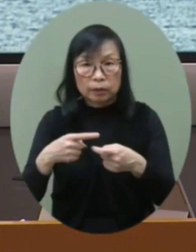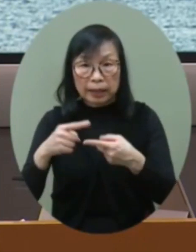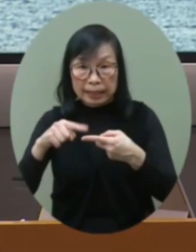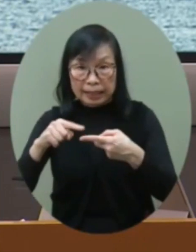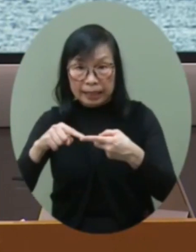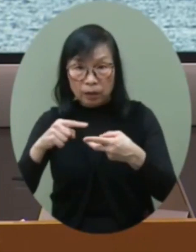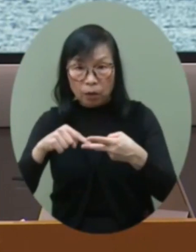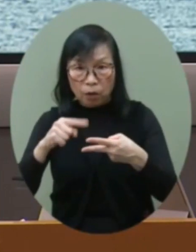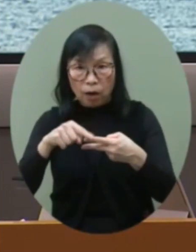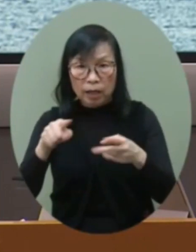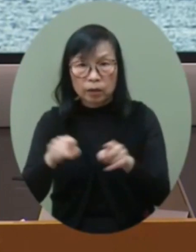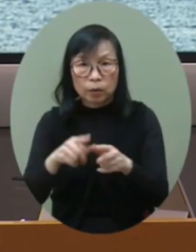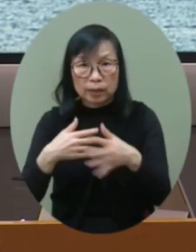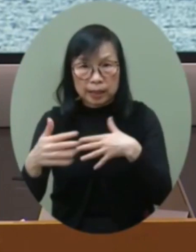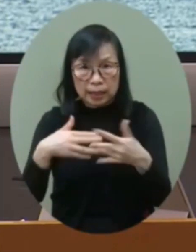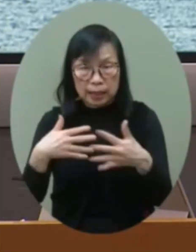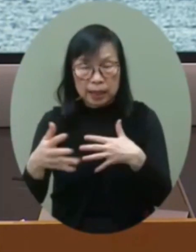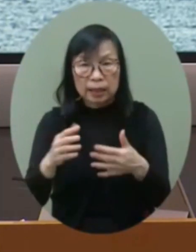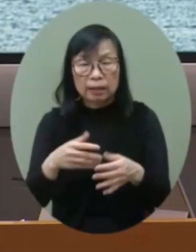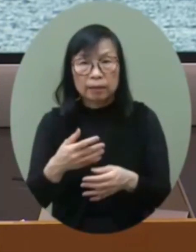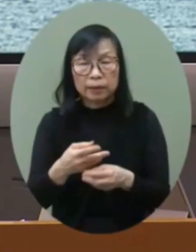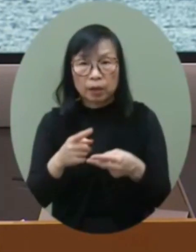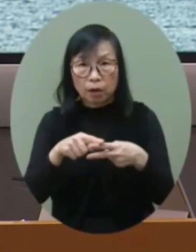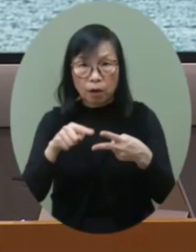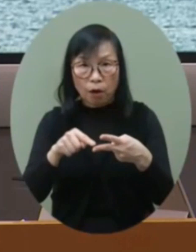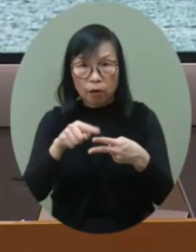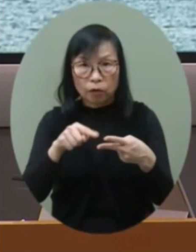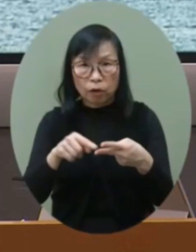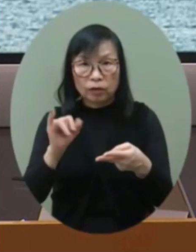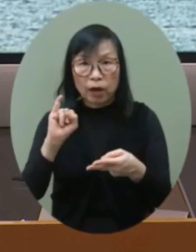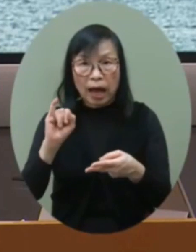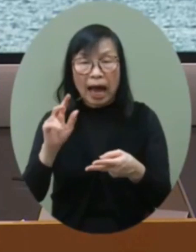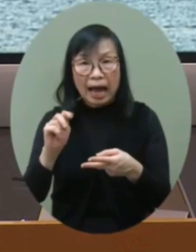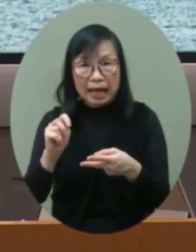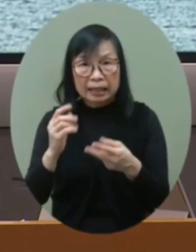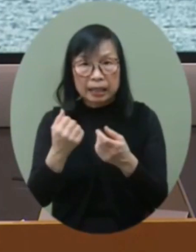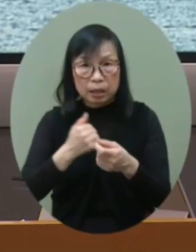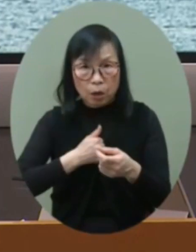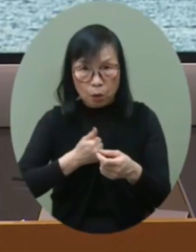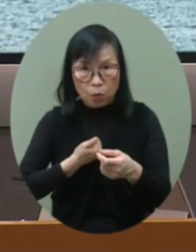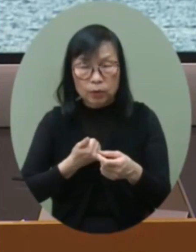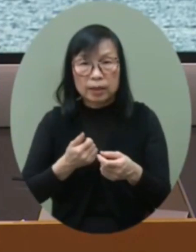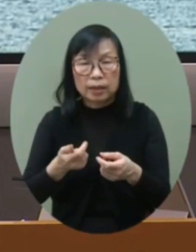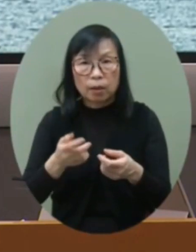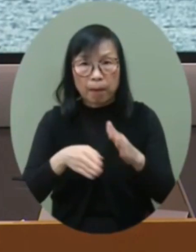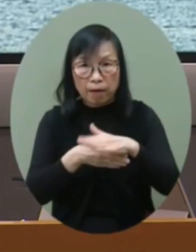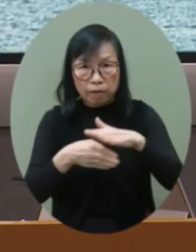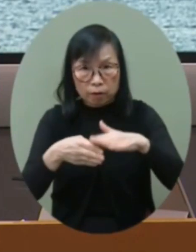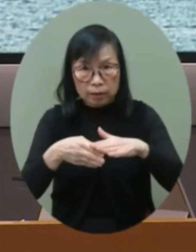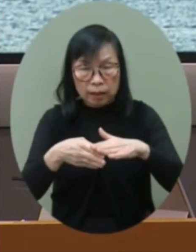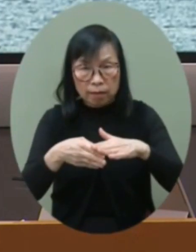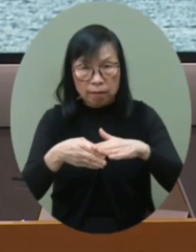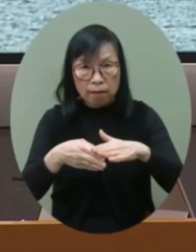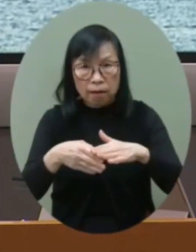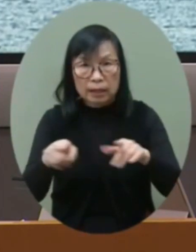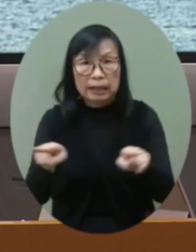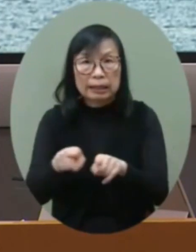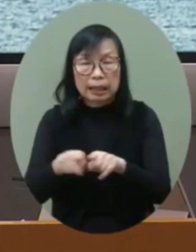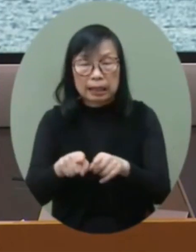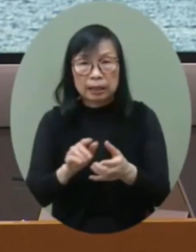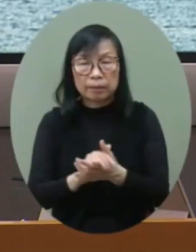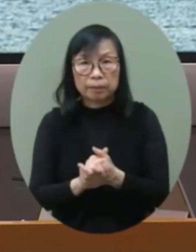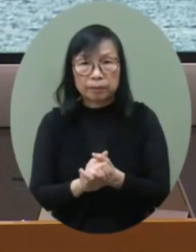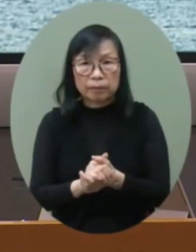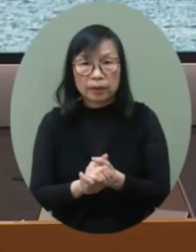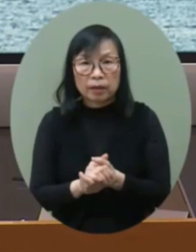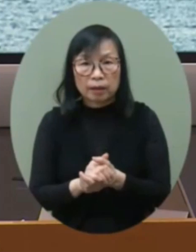案咧係同事嚟嘅，佢哋大家都係即係IT 嘅老師啦，喺同一個 IT 嘅課室裡面咧，即、就、係、是、一齊嘅。咁佢哋即